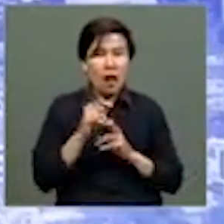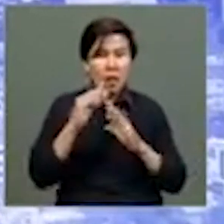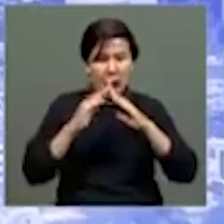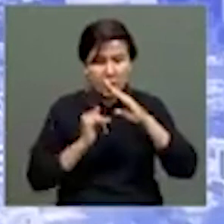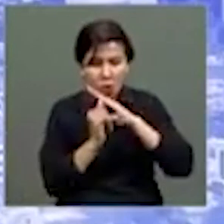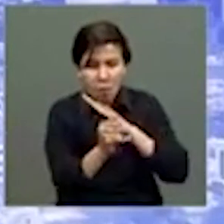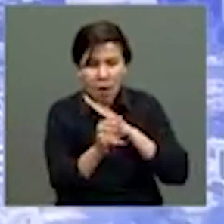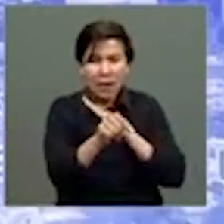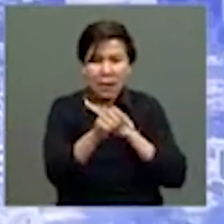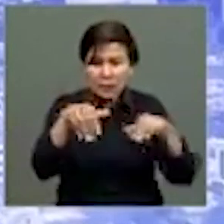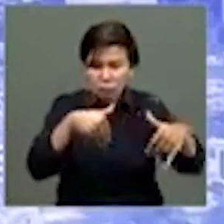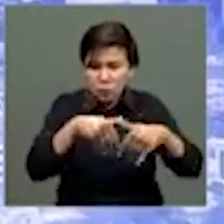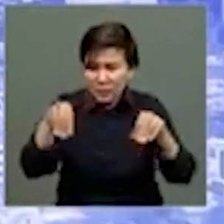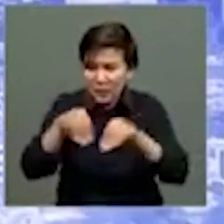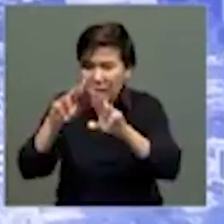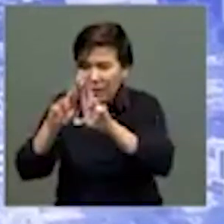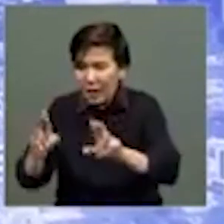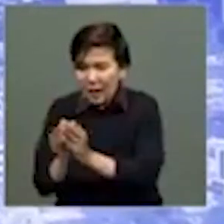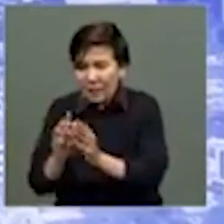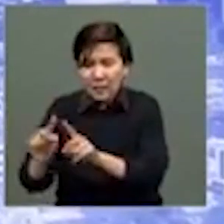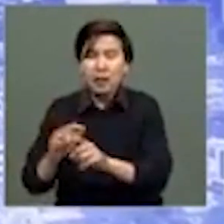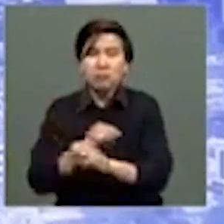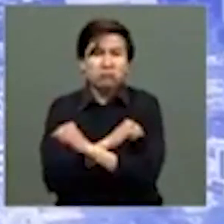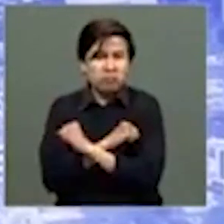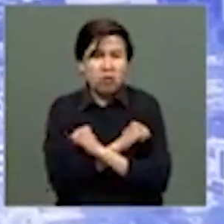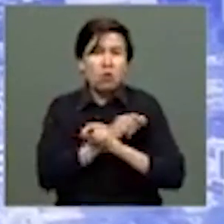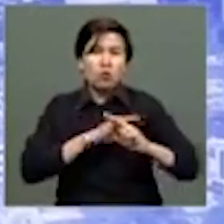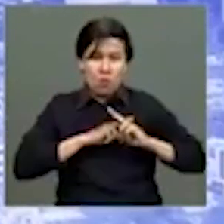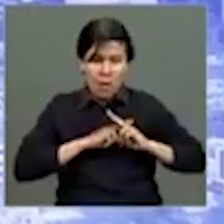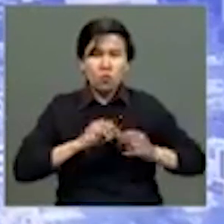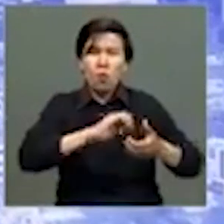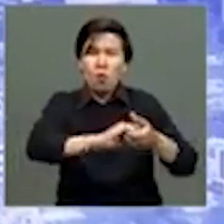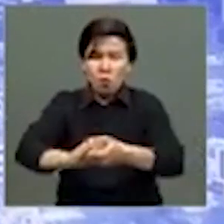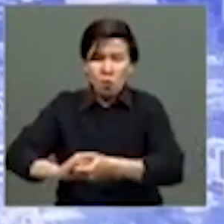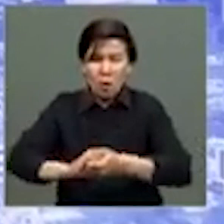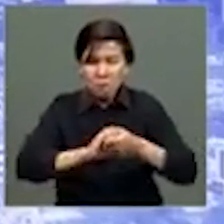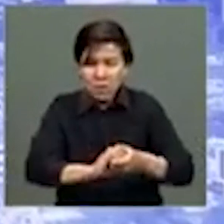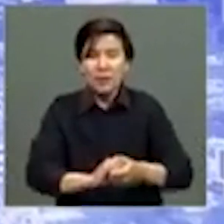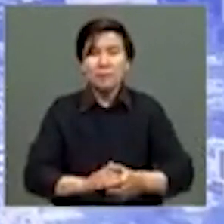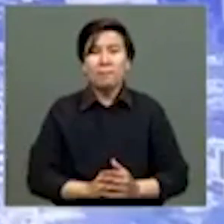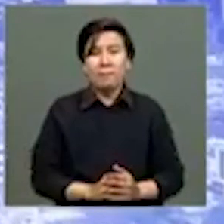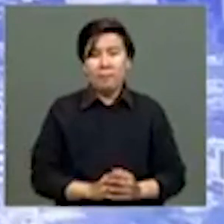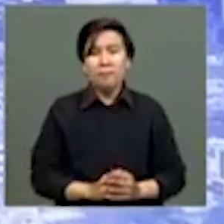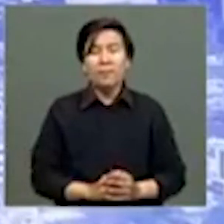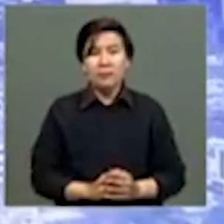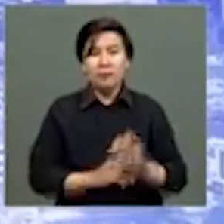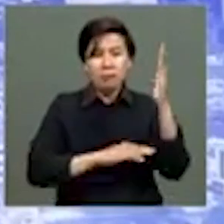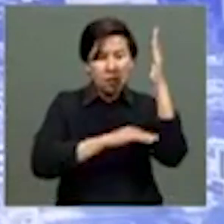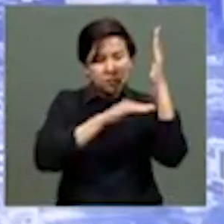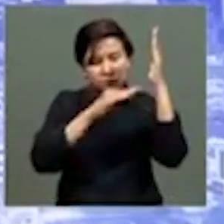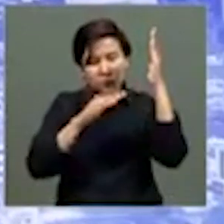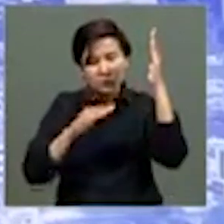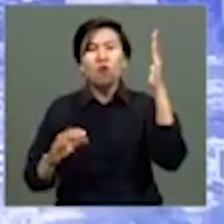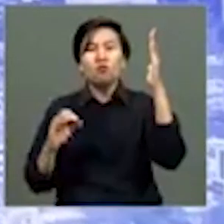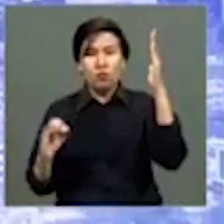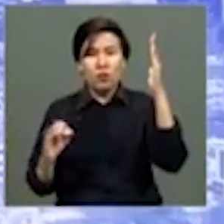อยไปร้านอาหารไปตลาดอะไรก็ตามเนี่ยป้องกันตัวเองนะคะให้สม่ำเสมออย่างต่อเนื่องแล้วก็ในส่ว